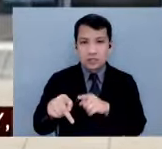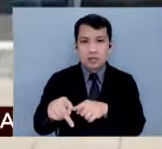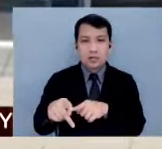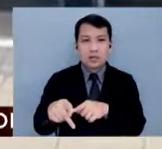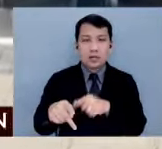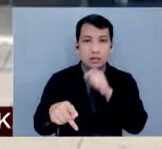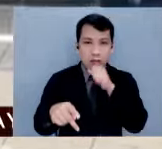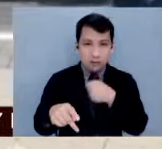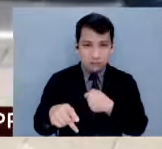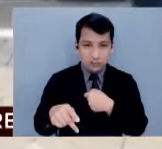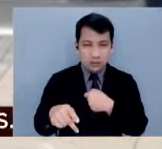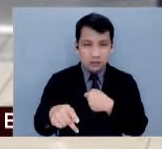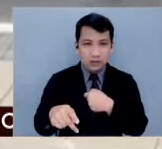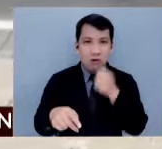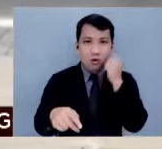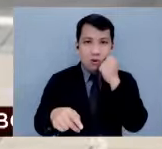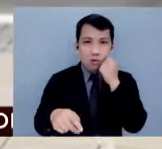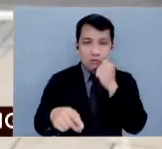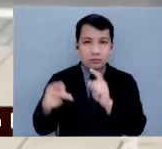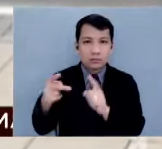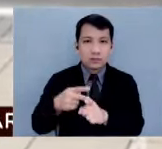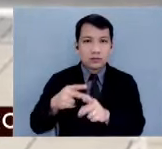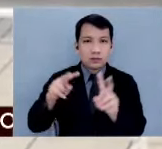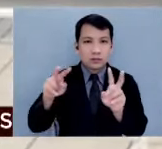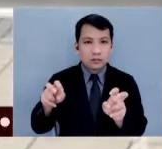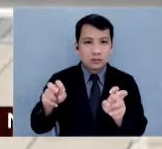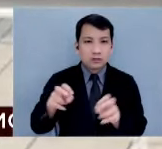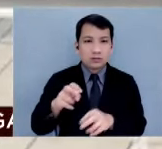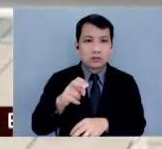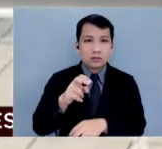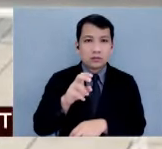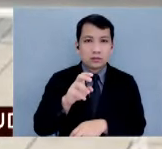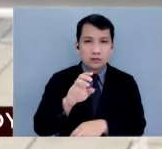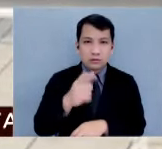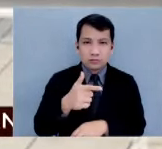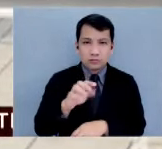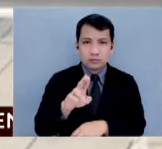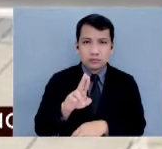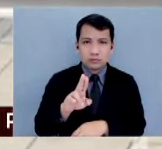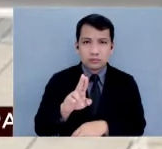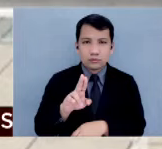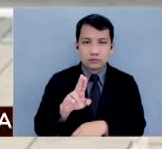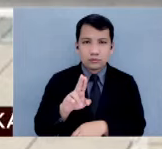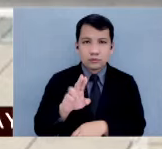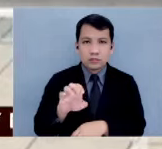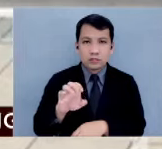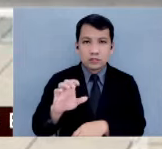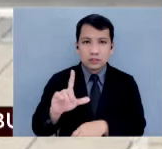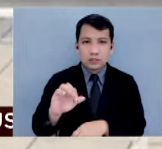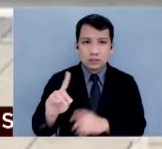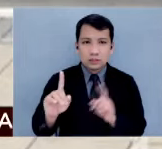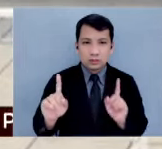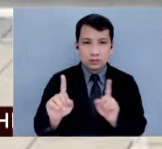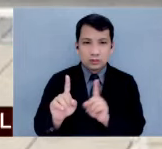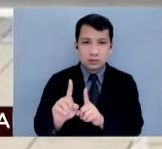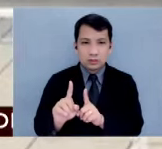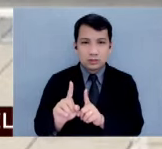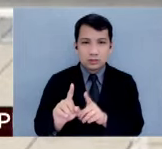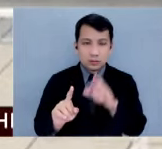daw ang madalas na biktima na tinatawag nilang Blue Lady modus. Sa simula, lalapitan ng kawatan ng matanda